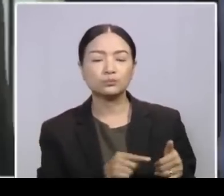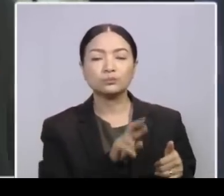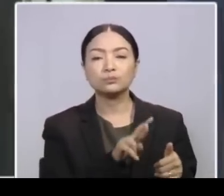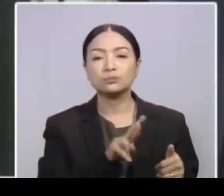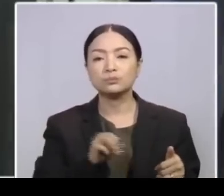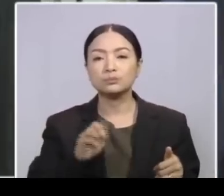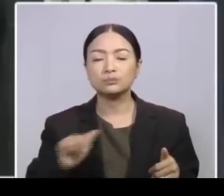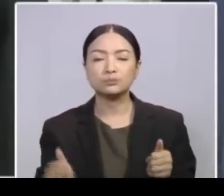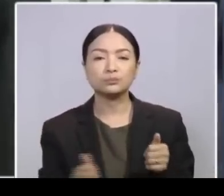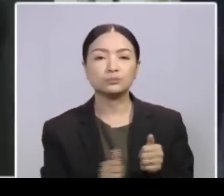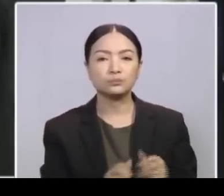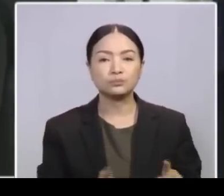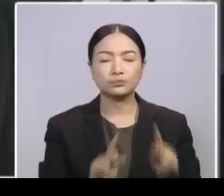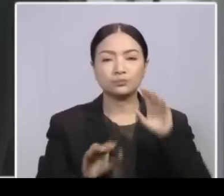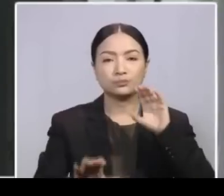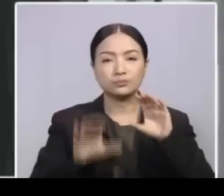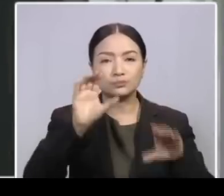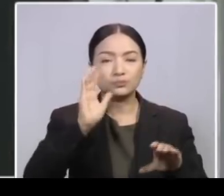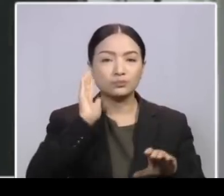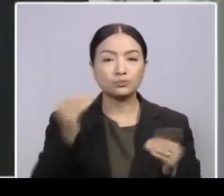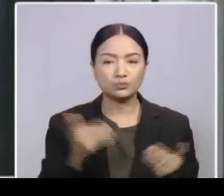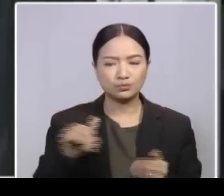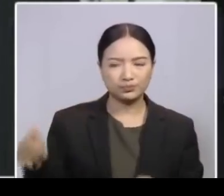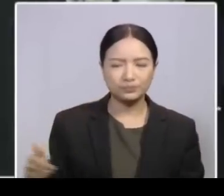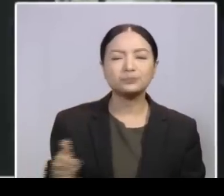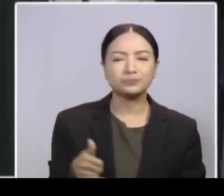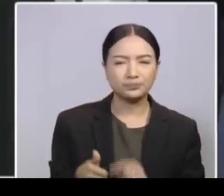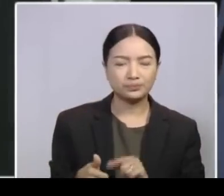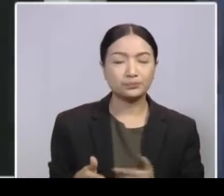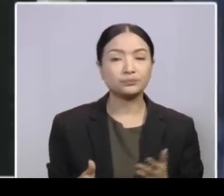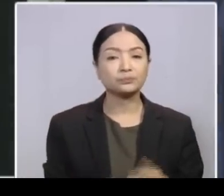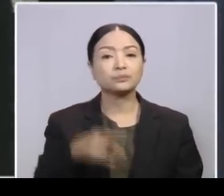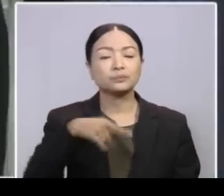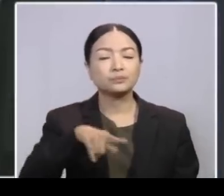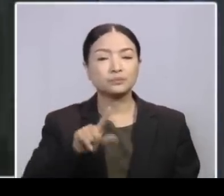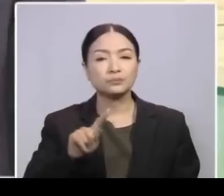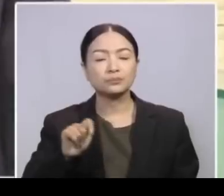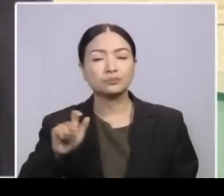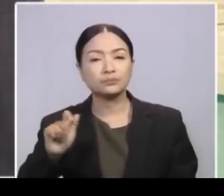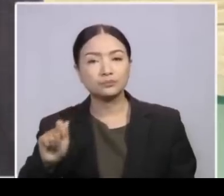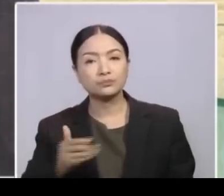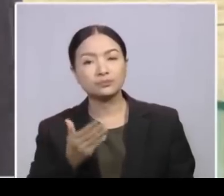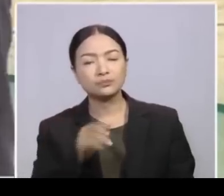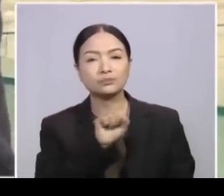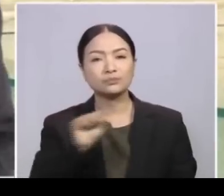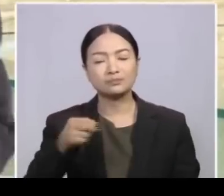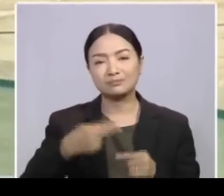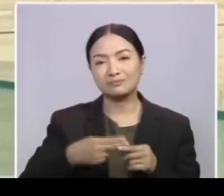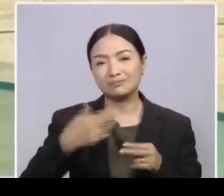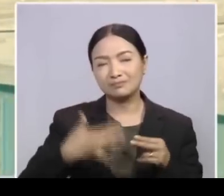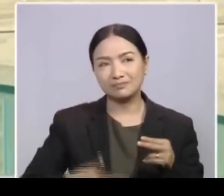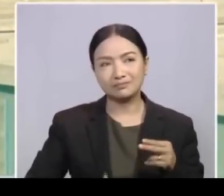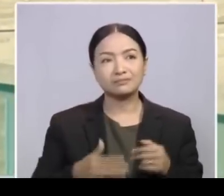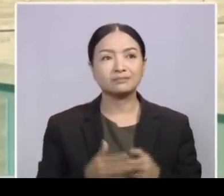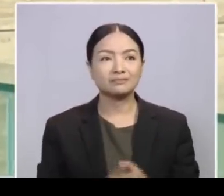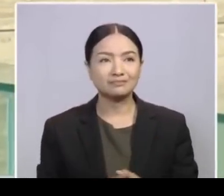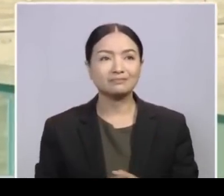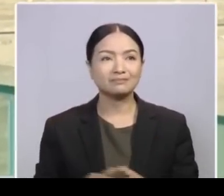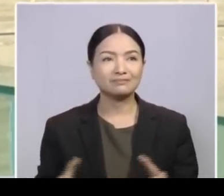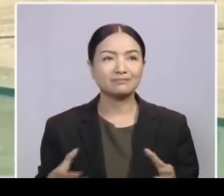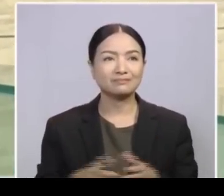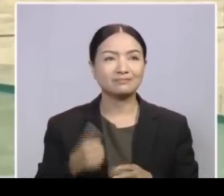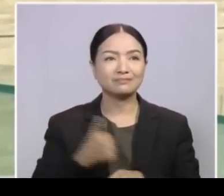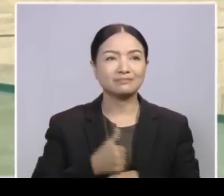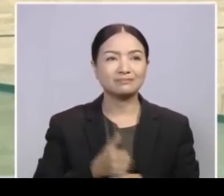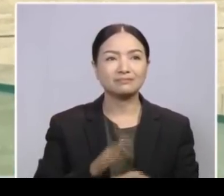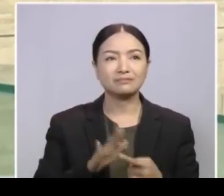นตรีช่วยว่าการกระทรวงมหาดไทยมีทางพลตำรวจเอกเสรีพิสุทธิ์เตมียเวชส.ส.บัญชีรายชื่อและหัวหน้าพรรคเสรีรวมไ